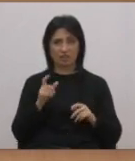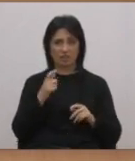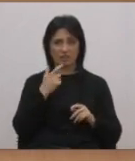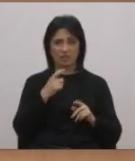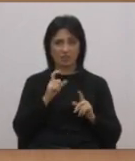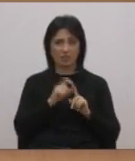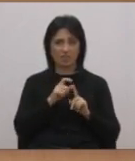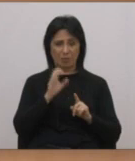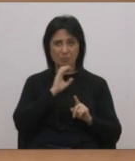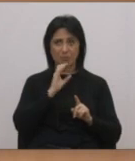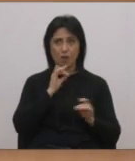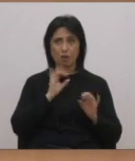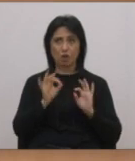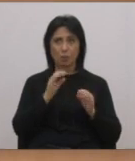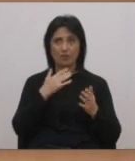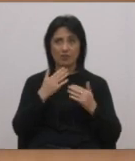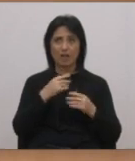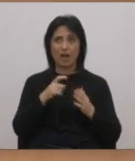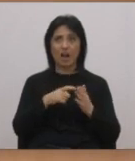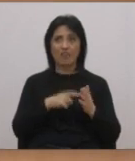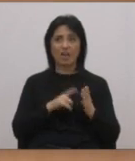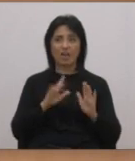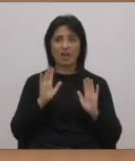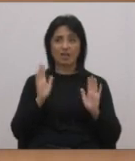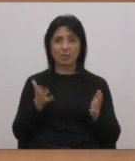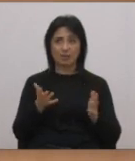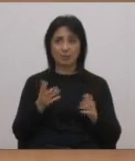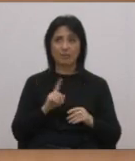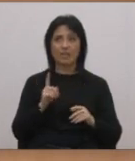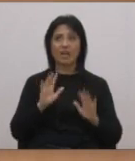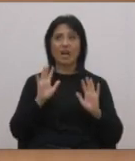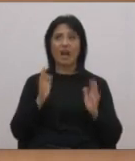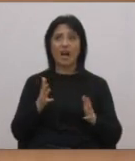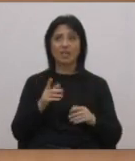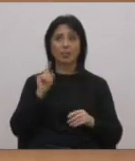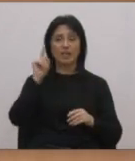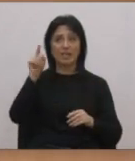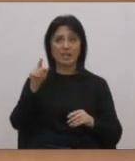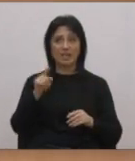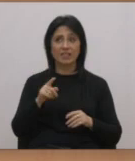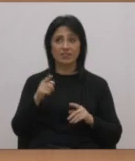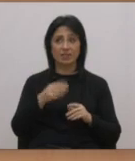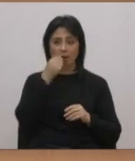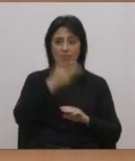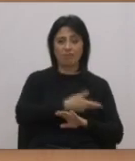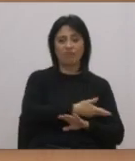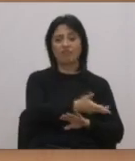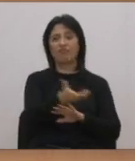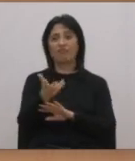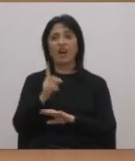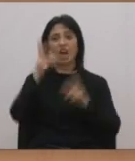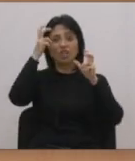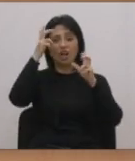ნორმალურად ვისაუბროთ. Გავარკვიოთ, რა ხდება? Რა ხდებოდა იქ, ან ალაფურჟეძე რა